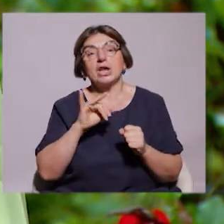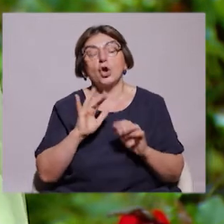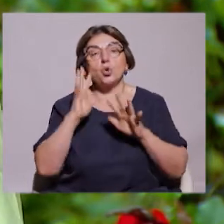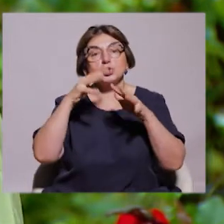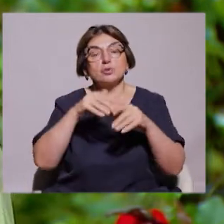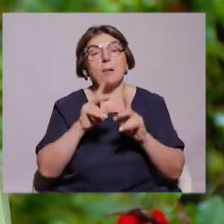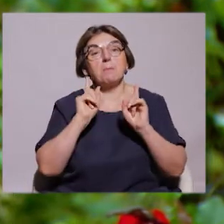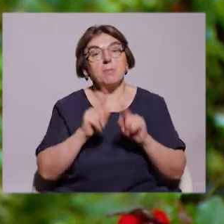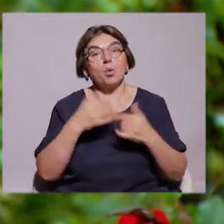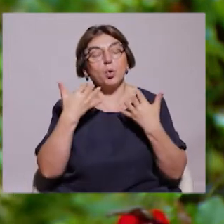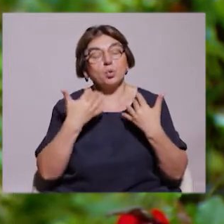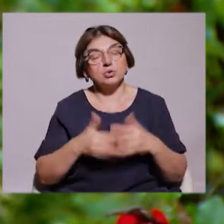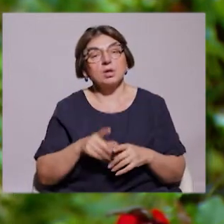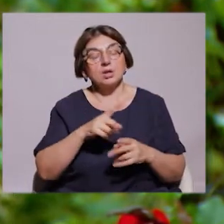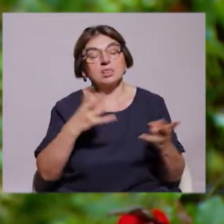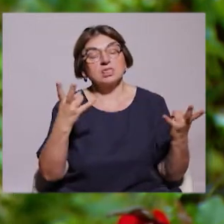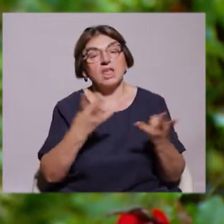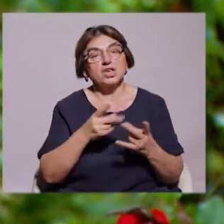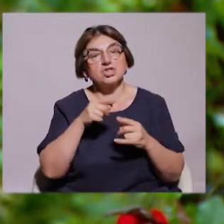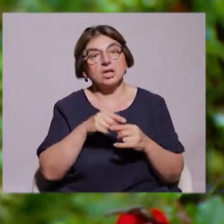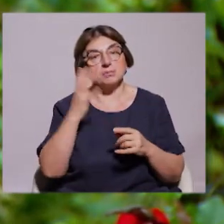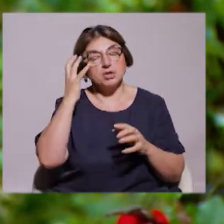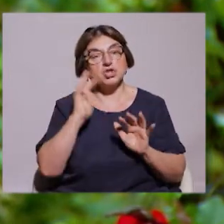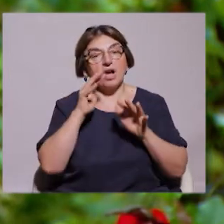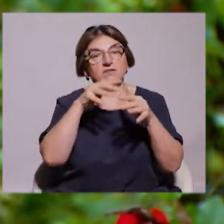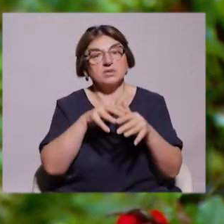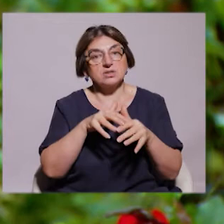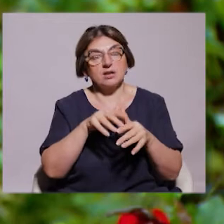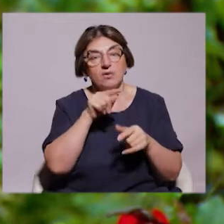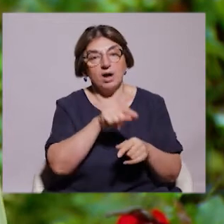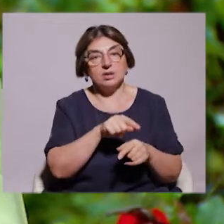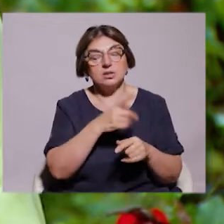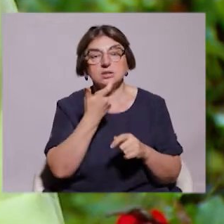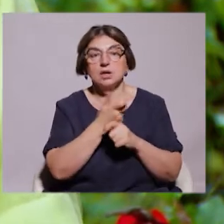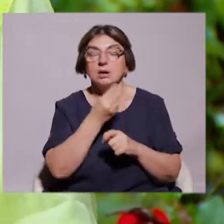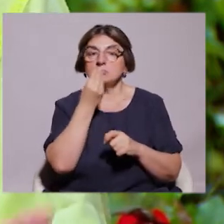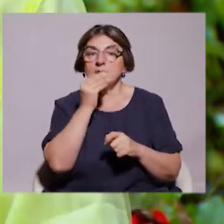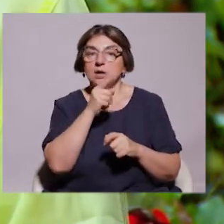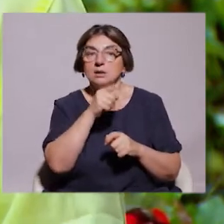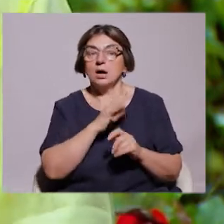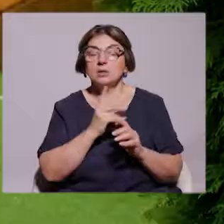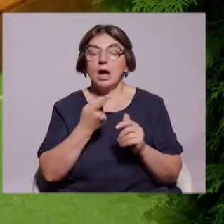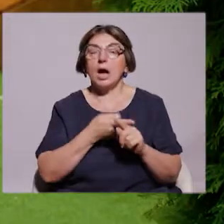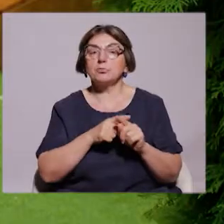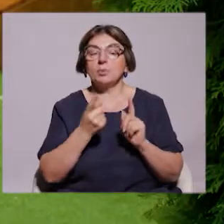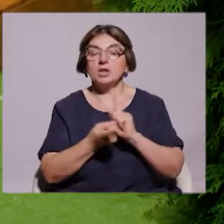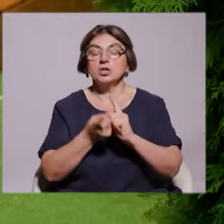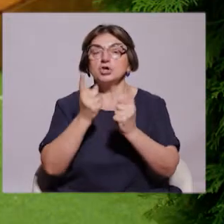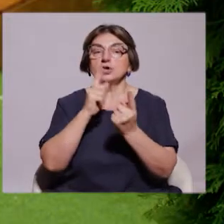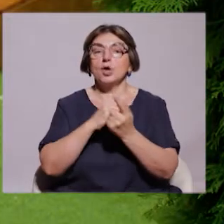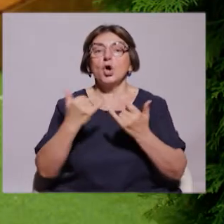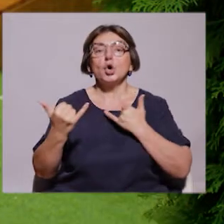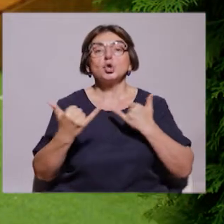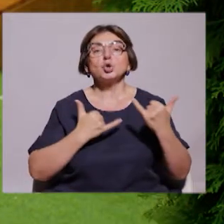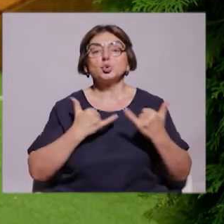ზღვის, მიხვდნენ რომ ეს ძალიან კარგი ზღვა იყო და სტუმართ მოყარი ზღვა დაარქვეს, ანუ ეს ითარგმნება როგორც ევქსინოს პონტო. თუ თქვენ